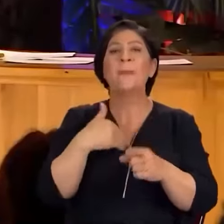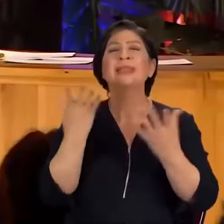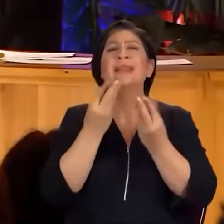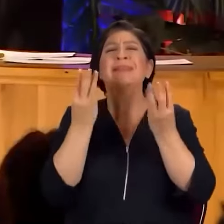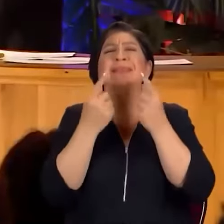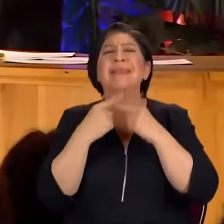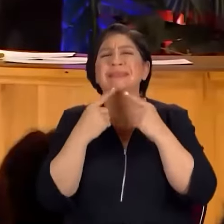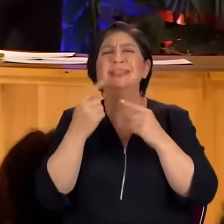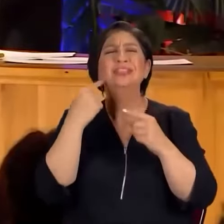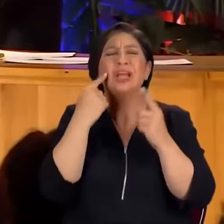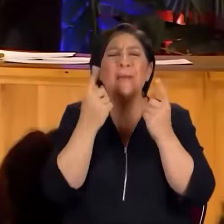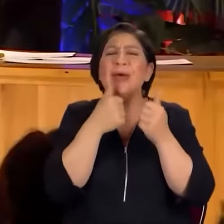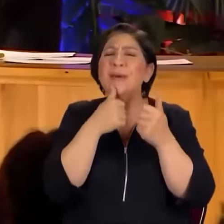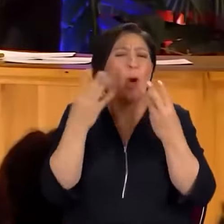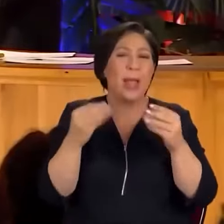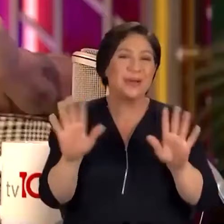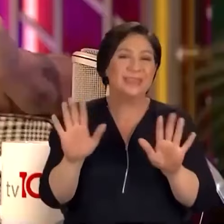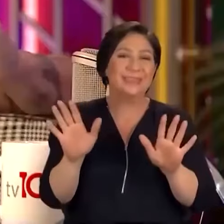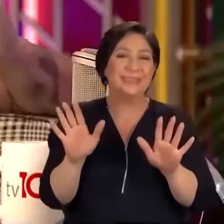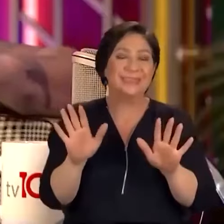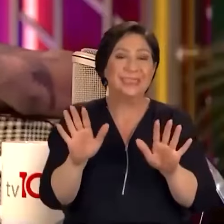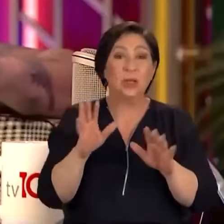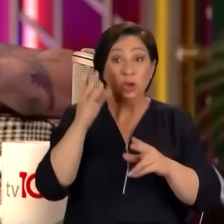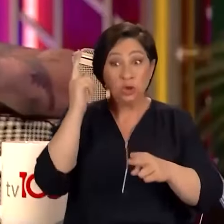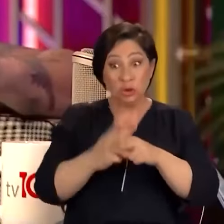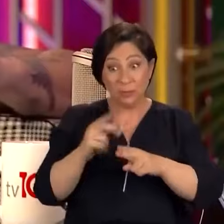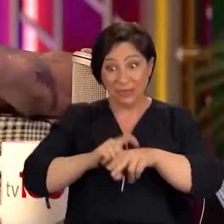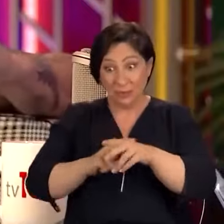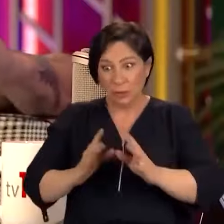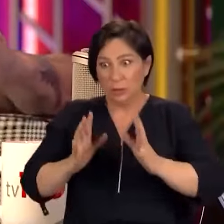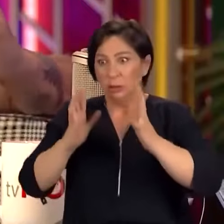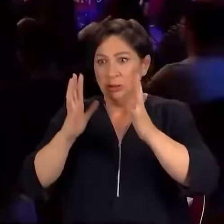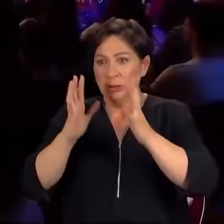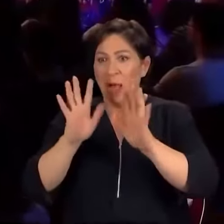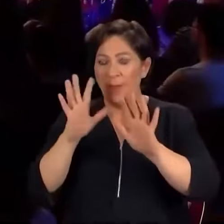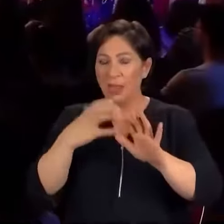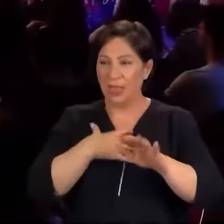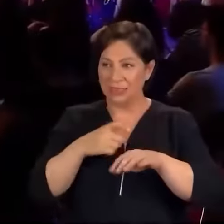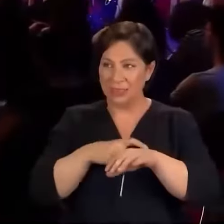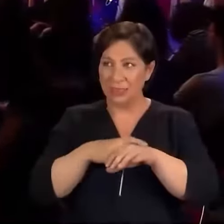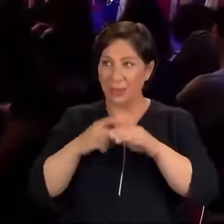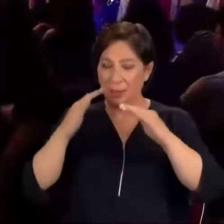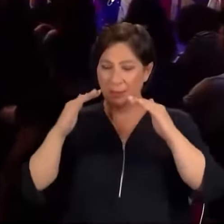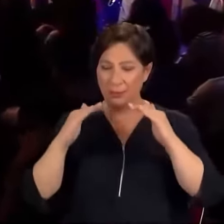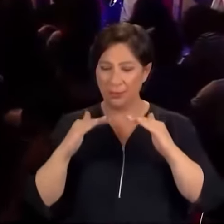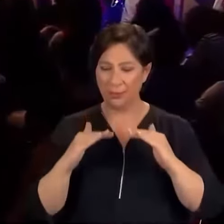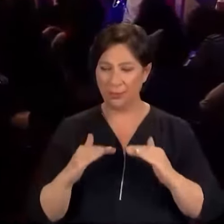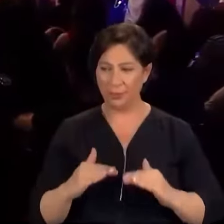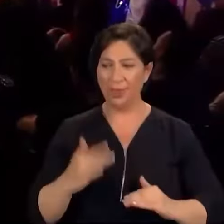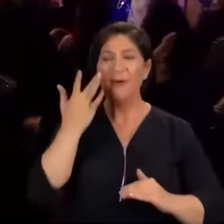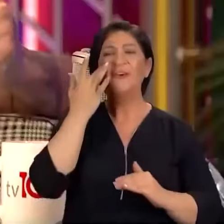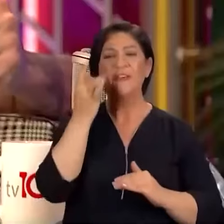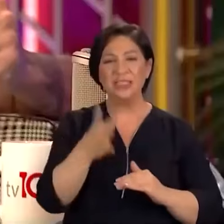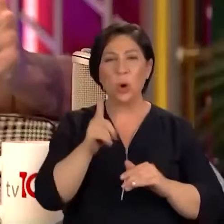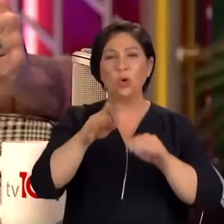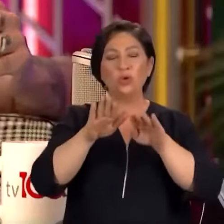daha tatlı ve şeker bir adam olamaz. Yani çabuk sinirlenen ama kendi sinirlenmesini de fark edebilecek,